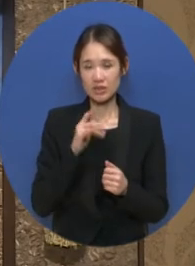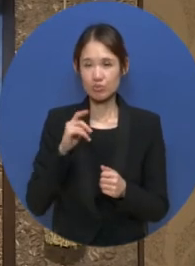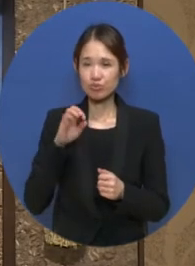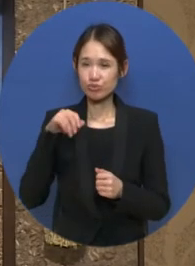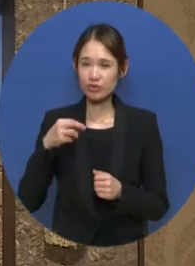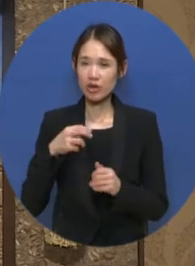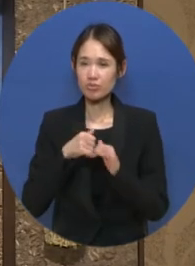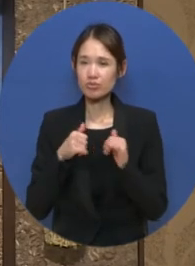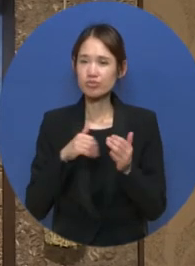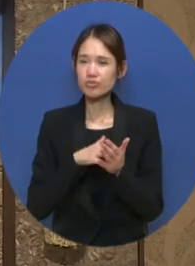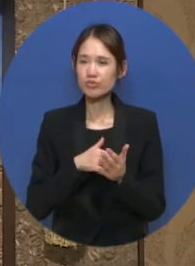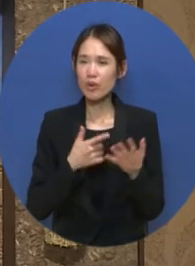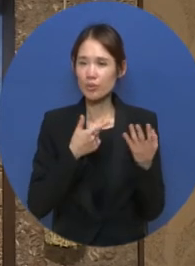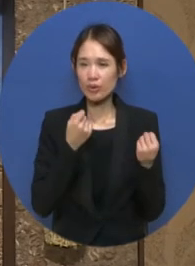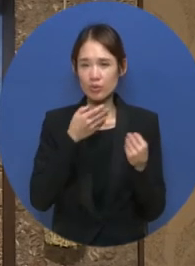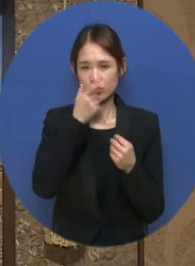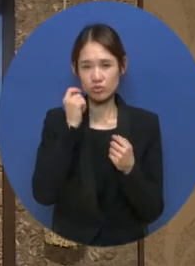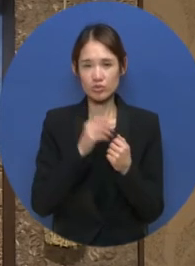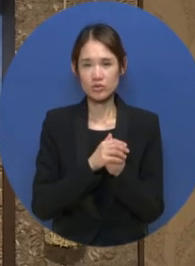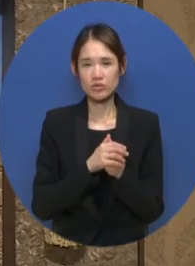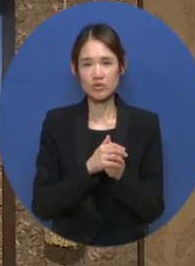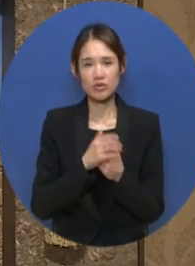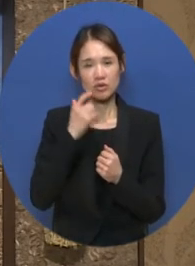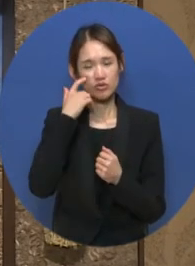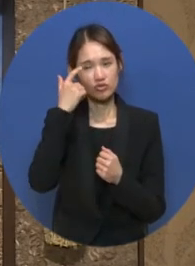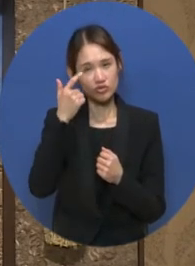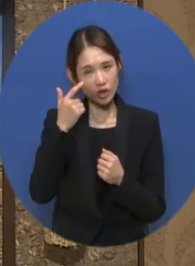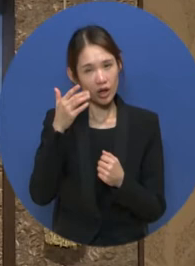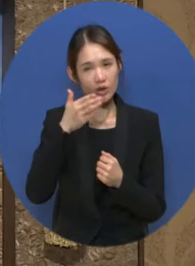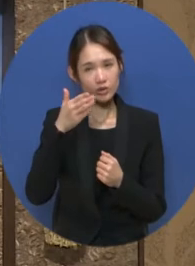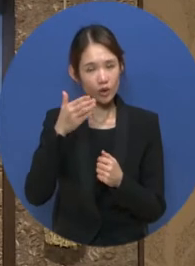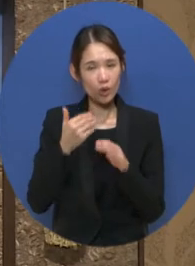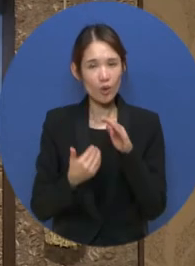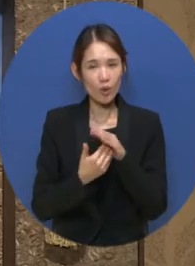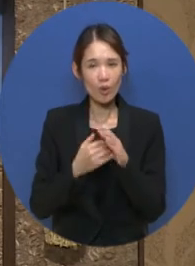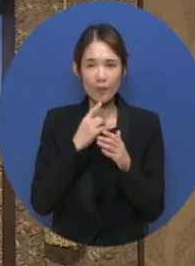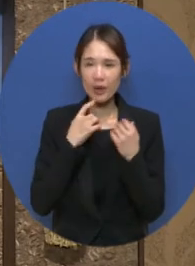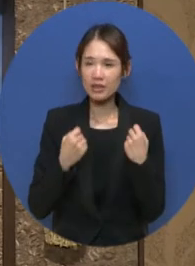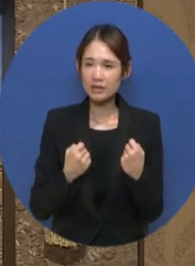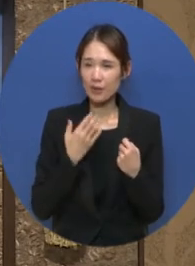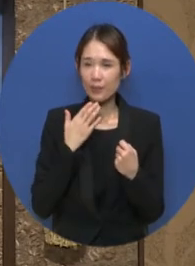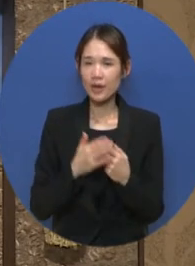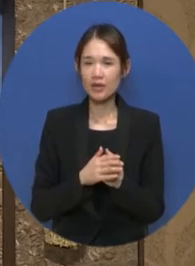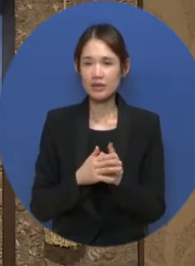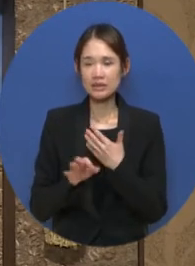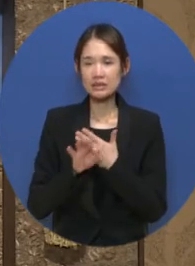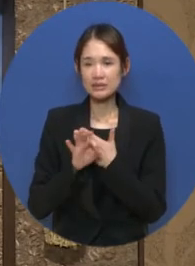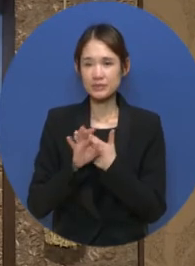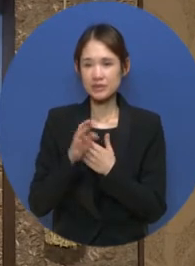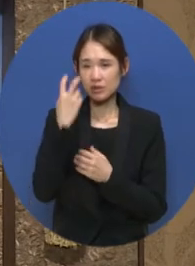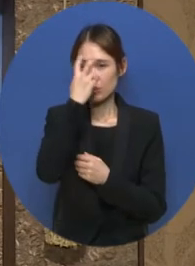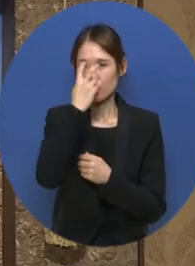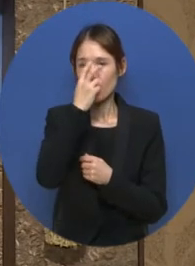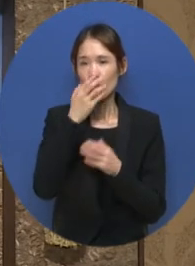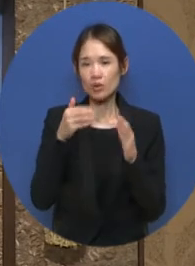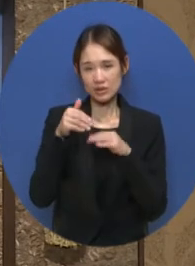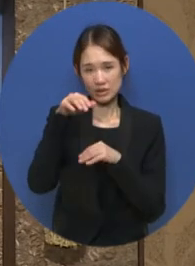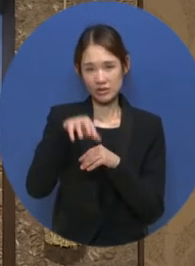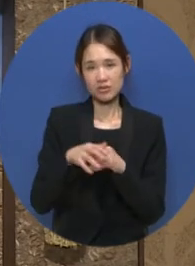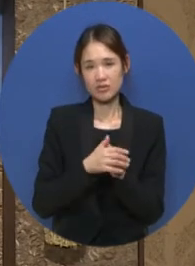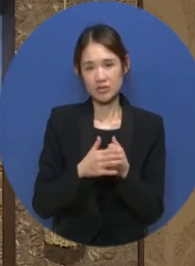부족한 부분들도 있고 그래서 차장은 6개월 정도까지 밖에 실수가 없는 게임 15 시설 이기 때문에